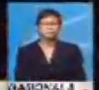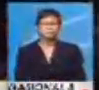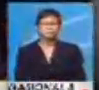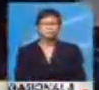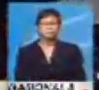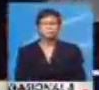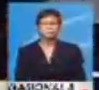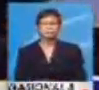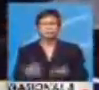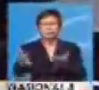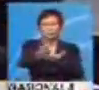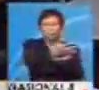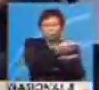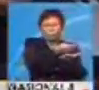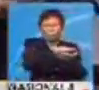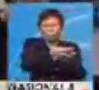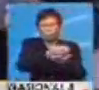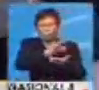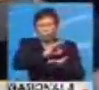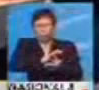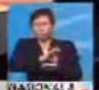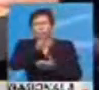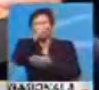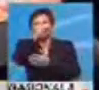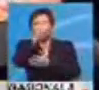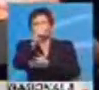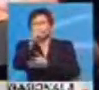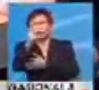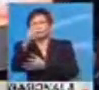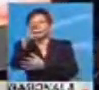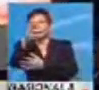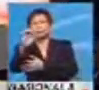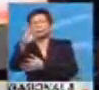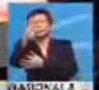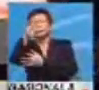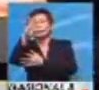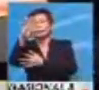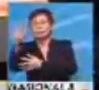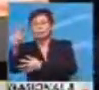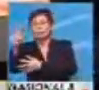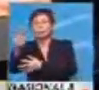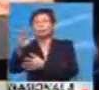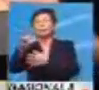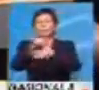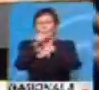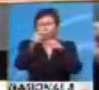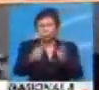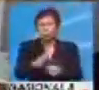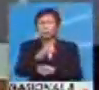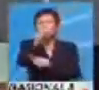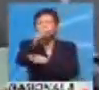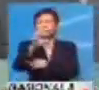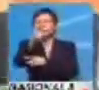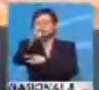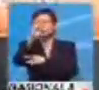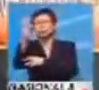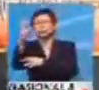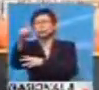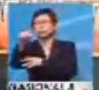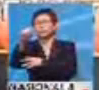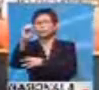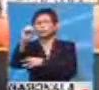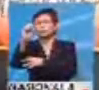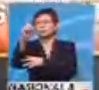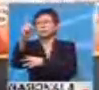agar pendapatan ini akan memanfaatkan 60.44 pemegang unit yang melanggar 676 perbulan